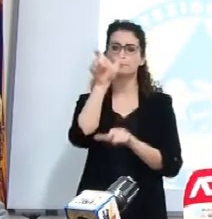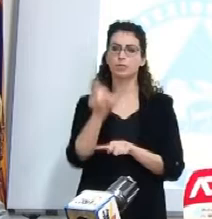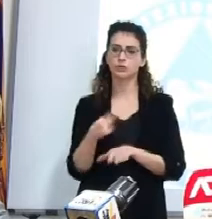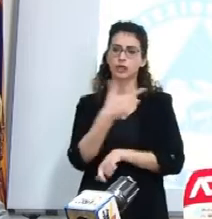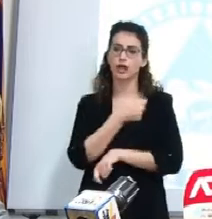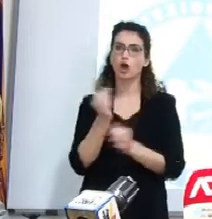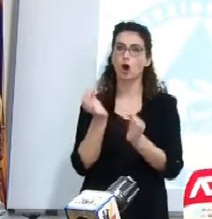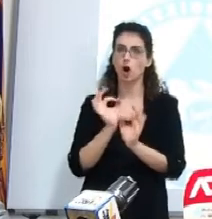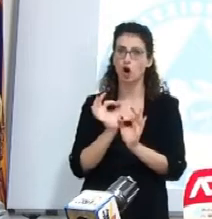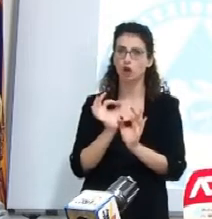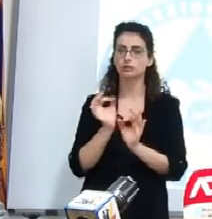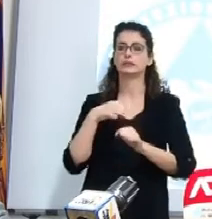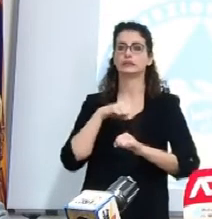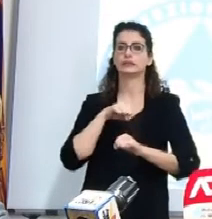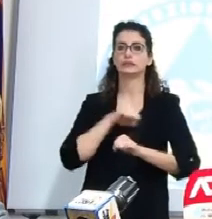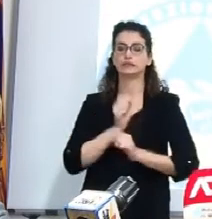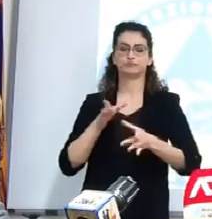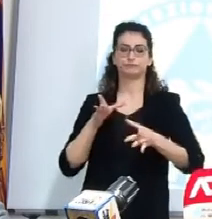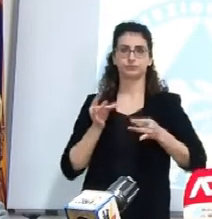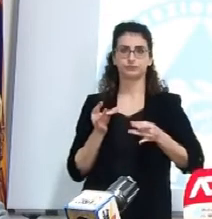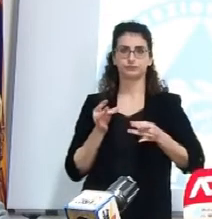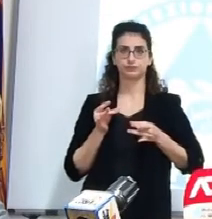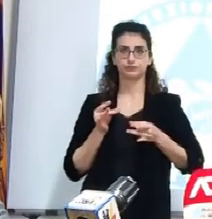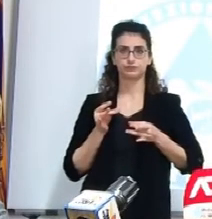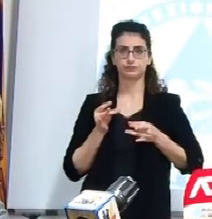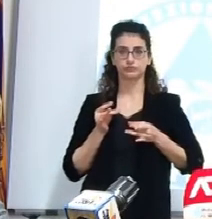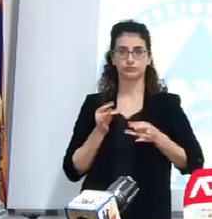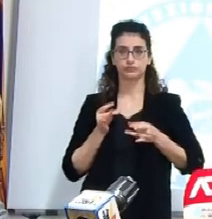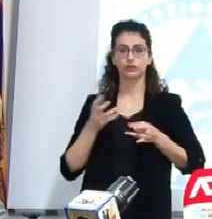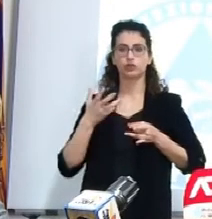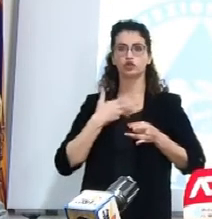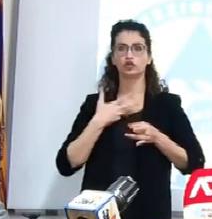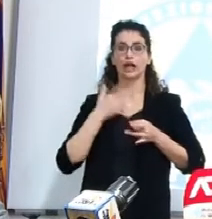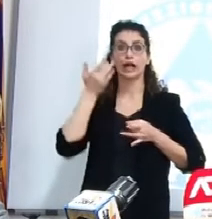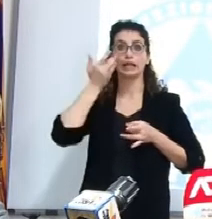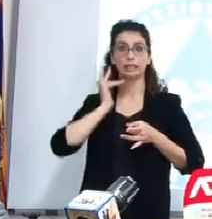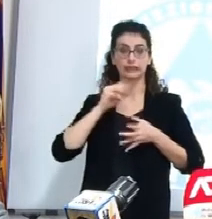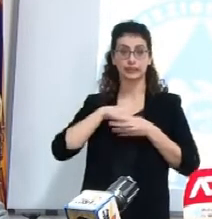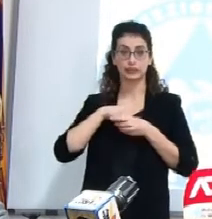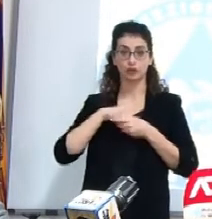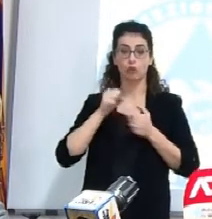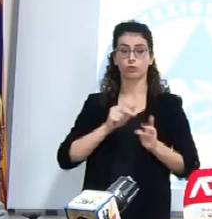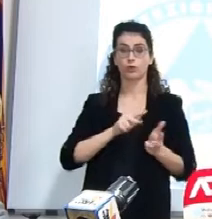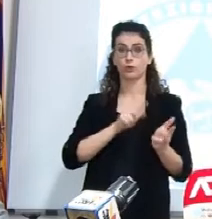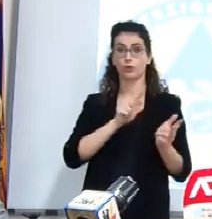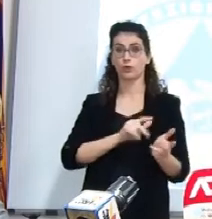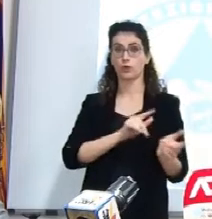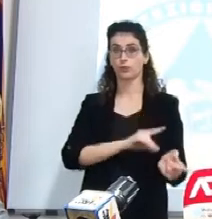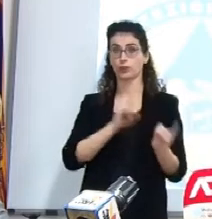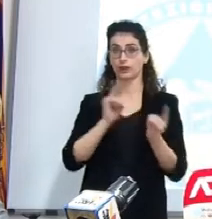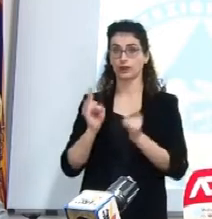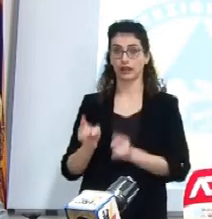che purtroppo hanno acquisito il covip hanno dei fattori di rischio per finire in ospedale e purtroppo anche